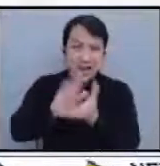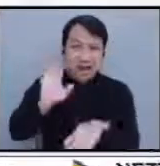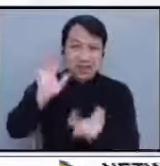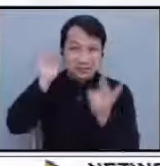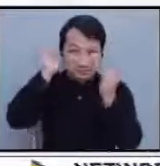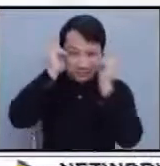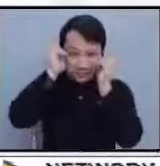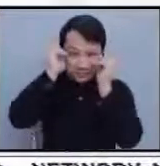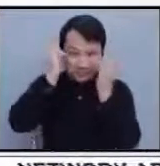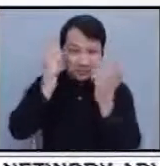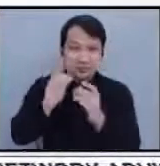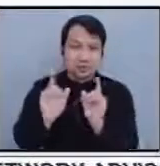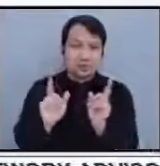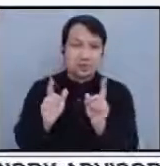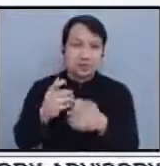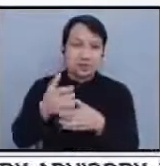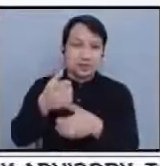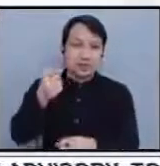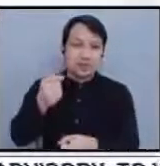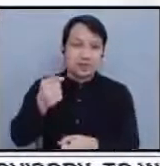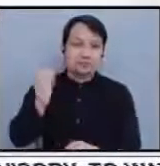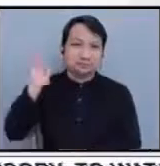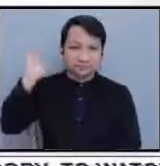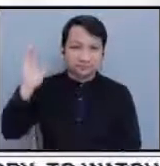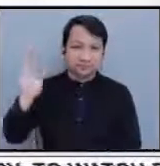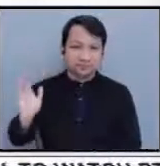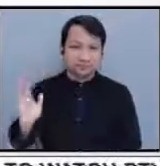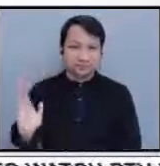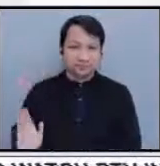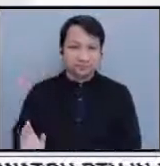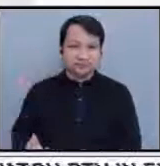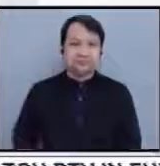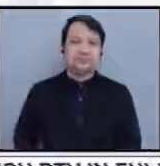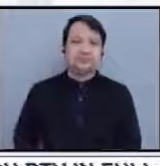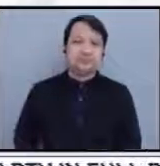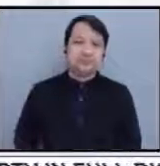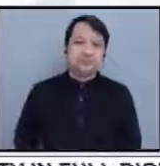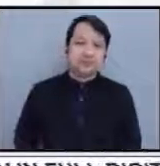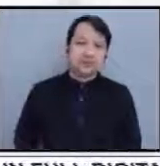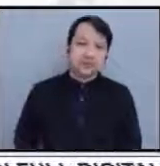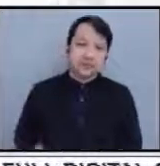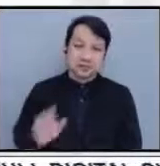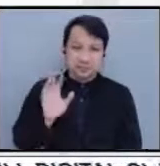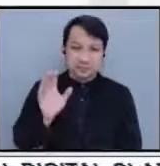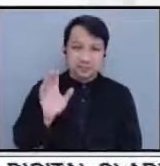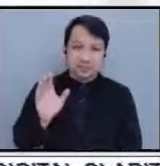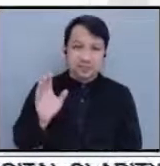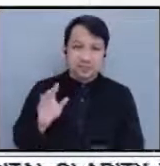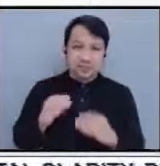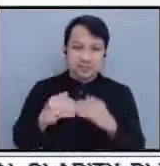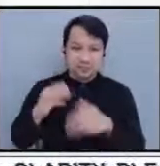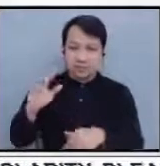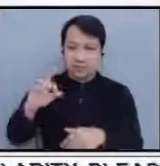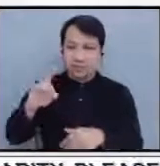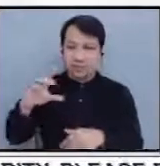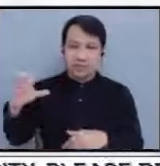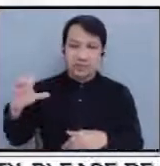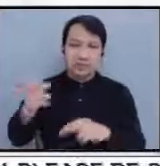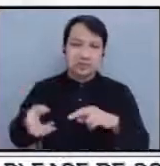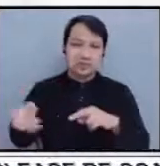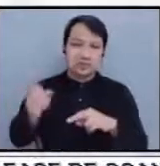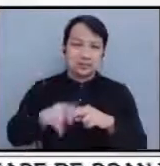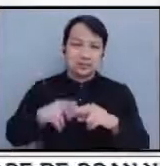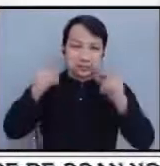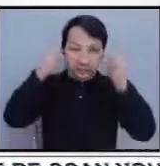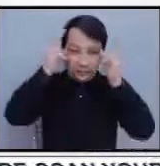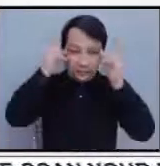aumento sa carrots, labanos, kamatis at kalamansi. 50 hanggang 100 piso naman ang taas presyo sa ilang gulay bagyo